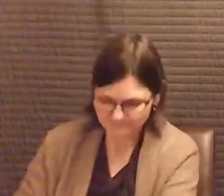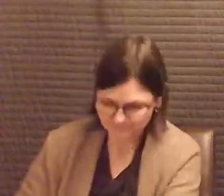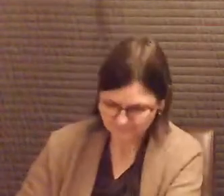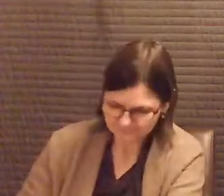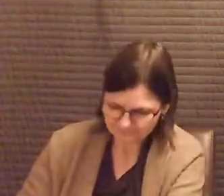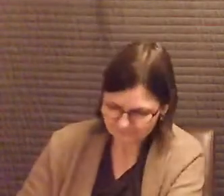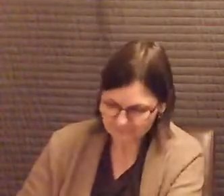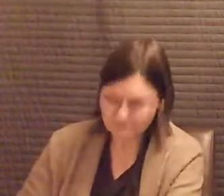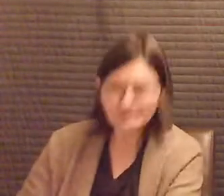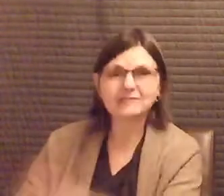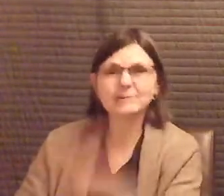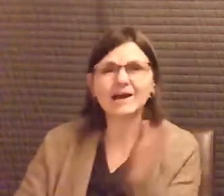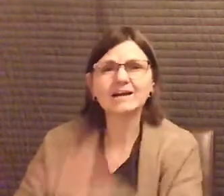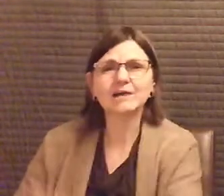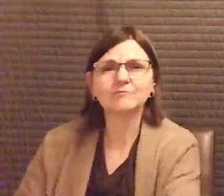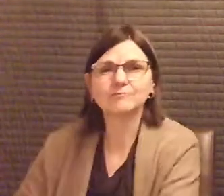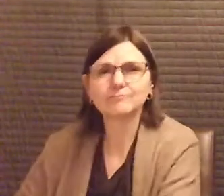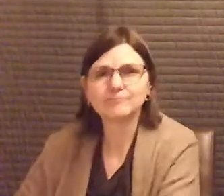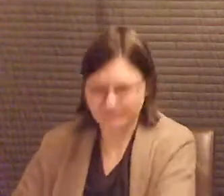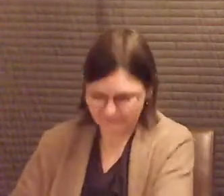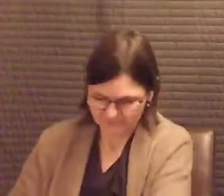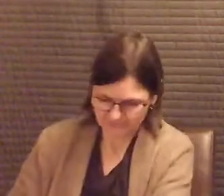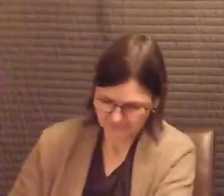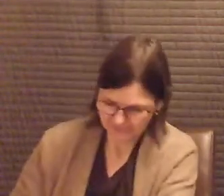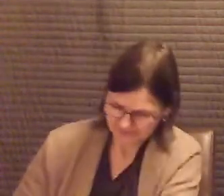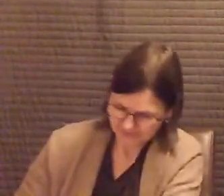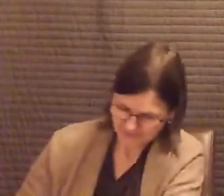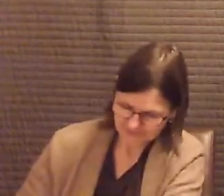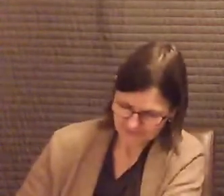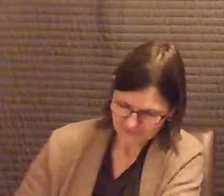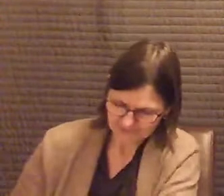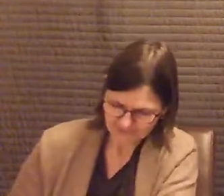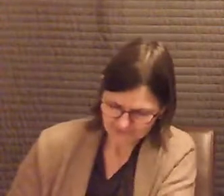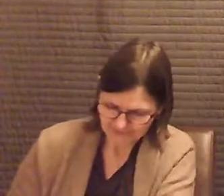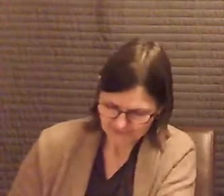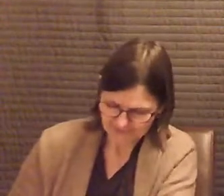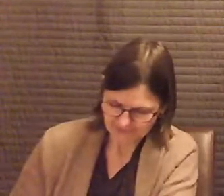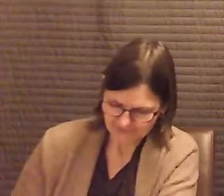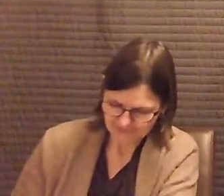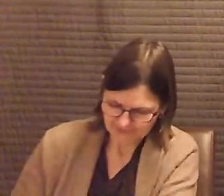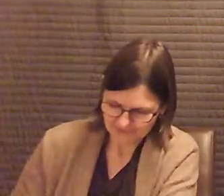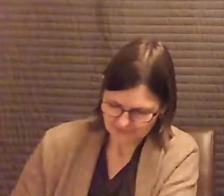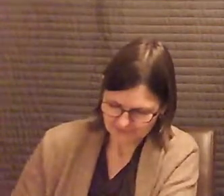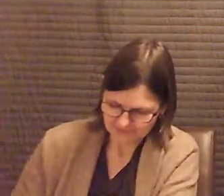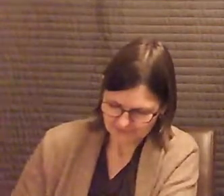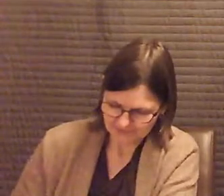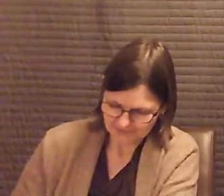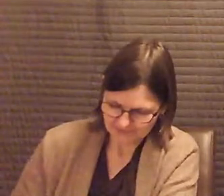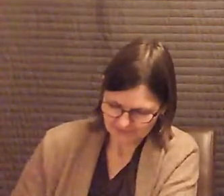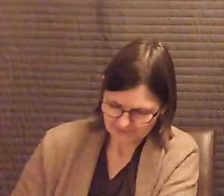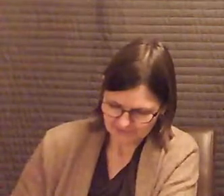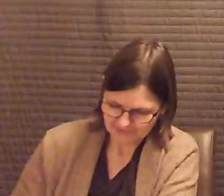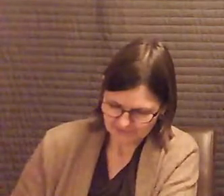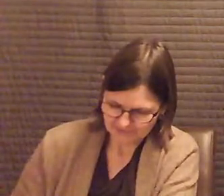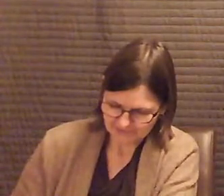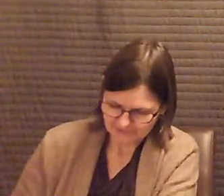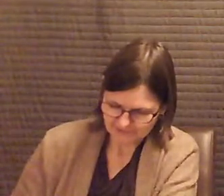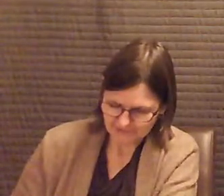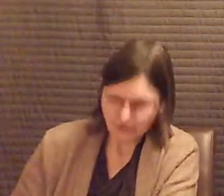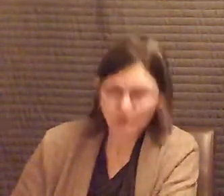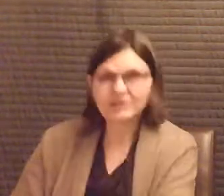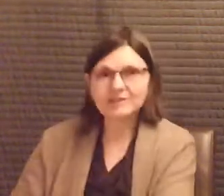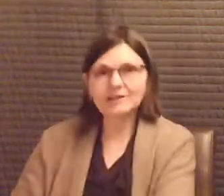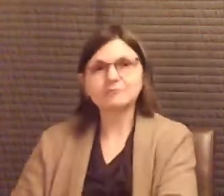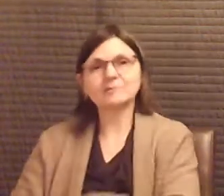killing mannen hadden ze maken elkaar doden dat we die en omi met die was ook een views zijn er staat een file aan een ander een kill